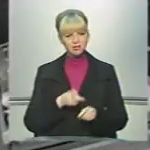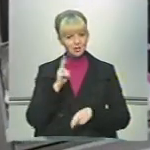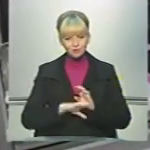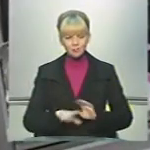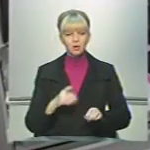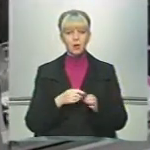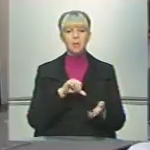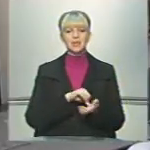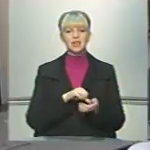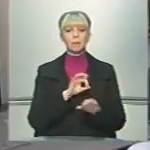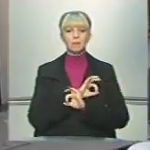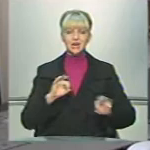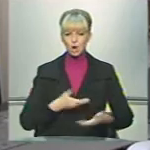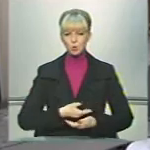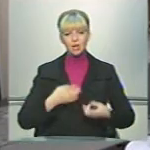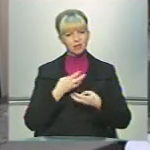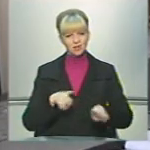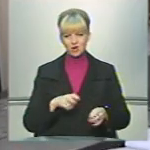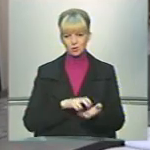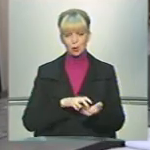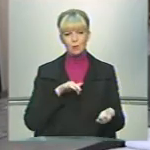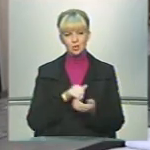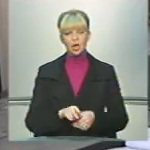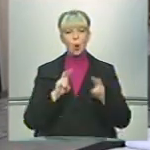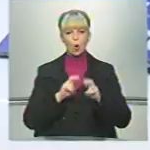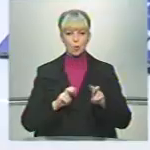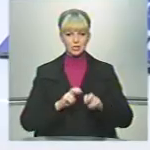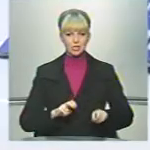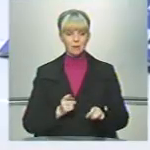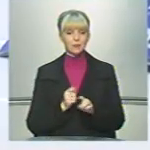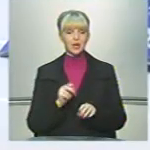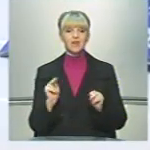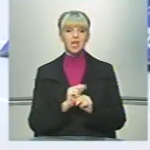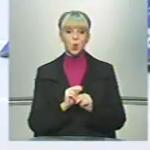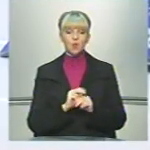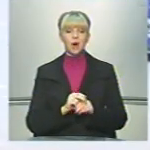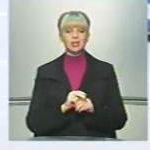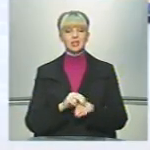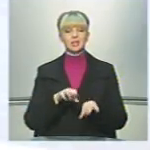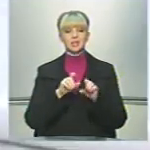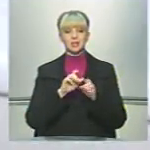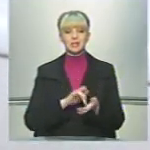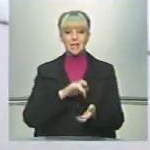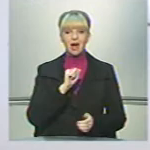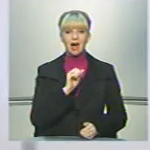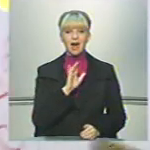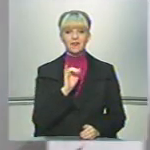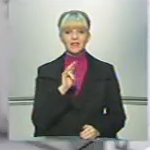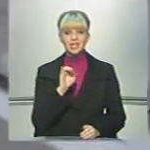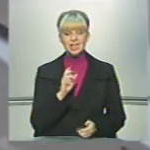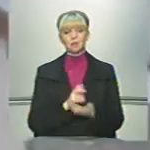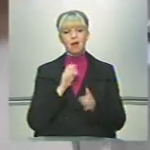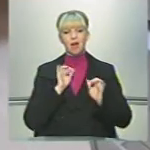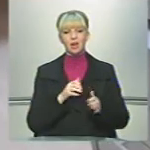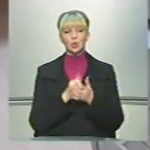а тому представницям прекрасної статі не варто боятись проходити обстеження. До того ж, в лікувально-діагностичному центрі «Авіцена» постійно діють